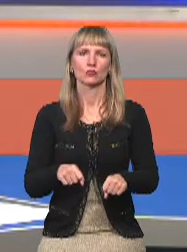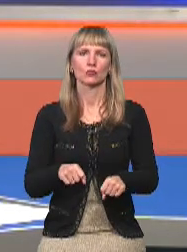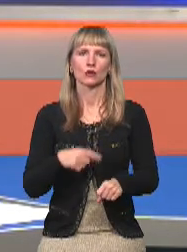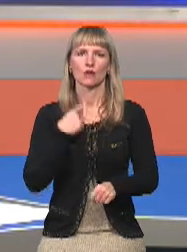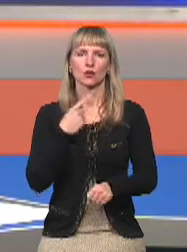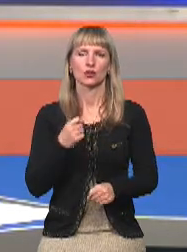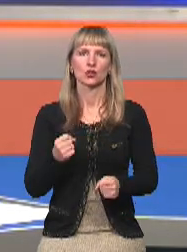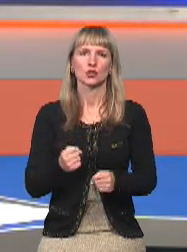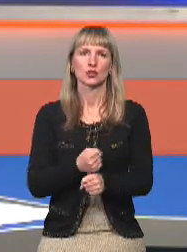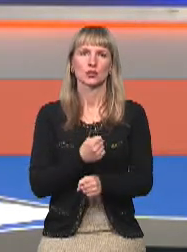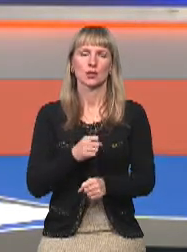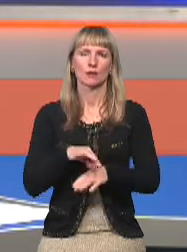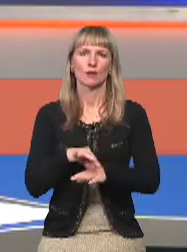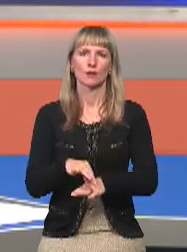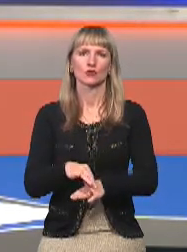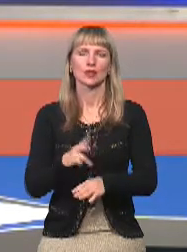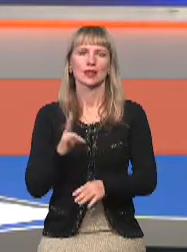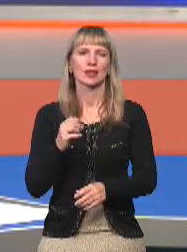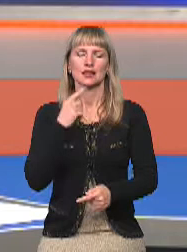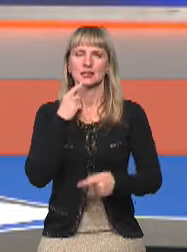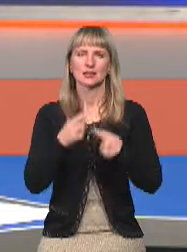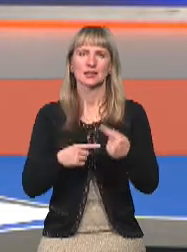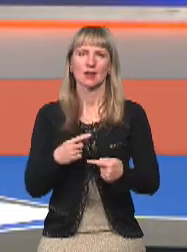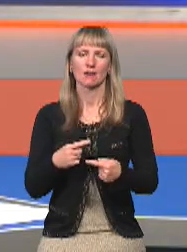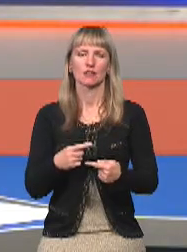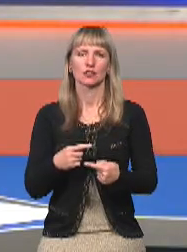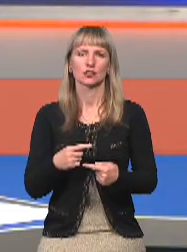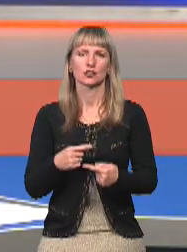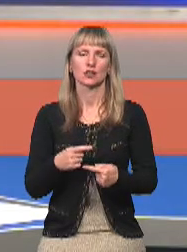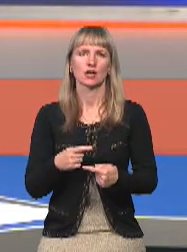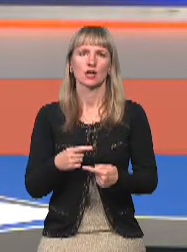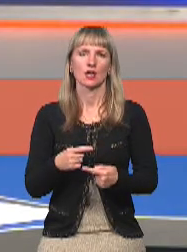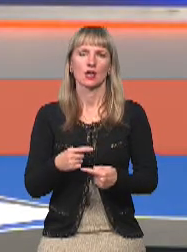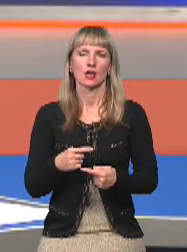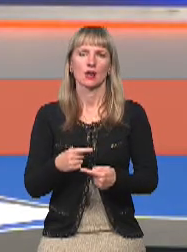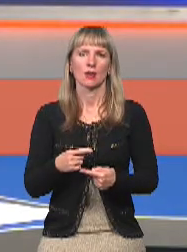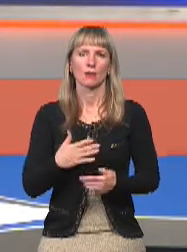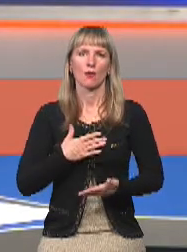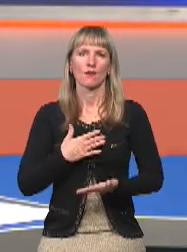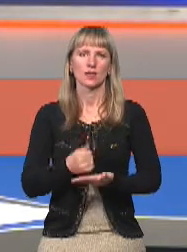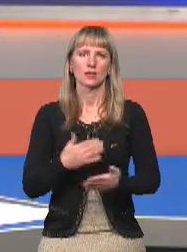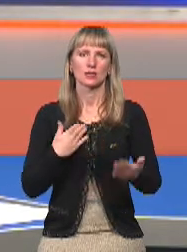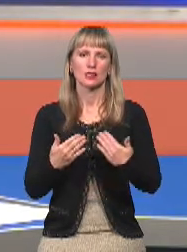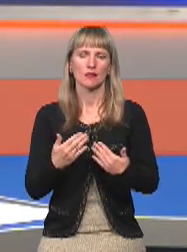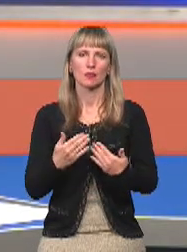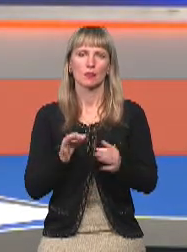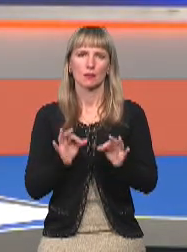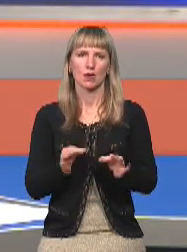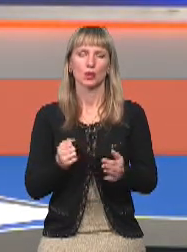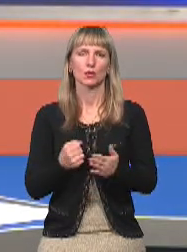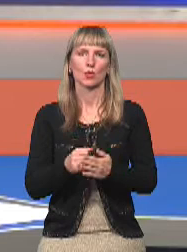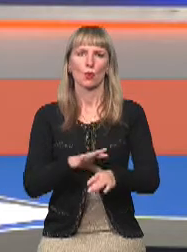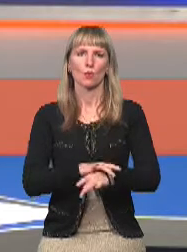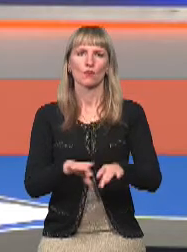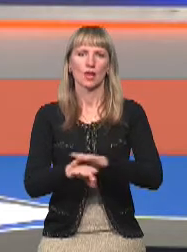констатувати жорстке поводження, тобто не завжди обґрунтоване дисциплінарне ставлення до ув'язнених, які